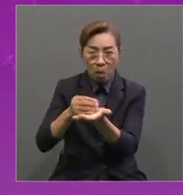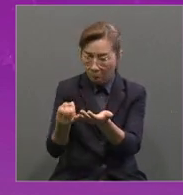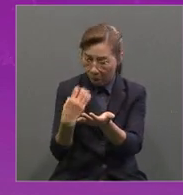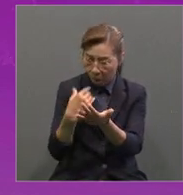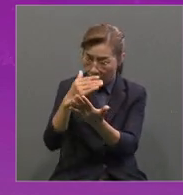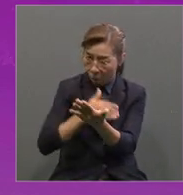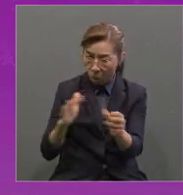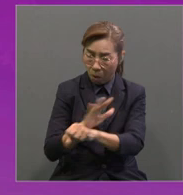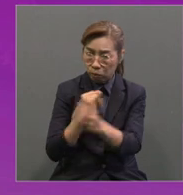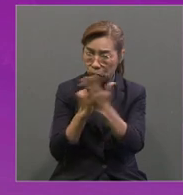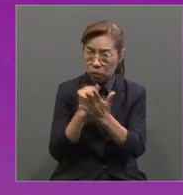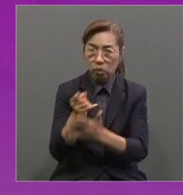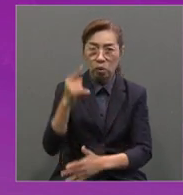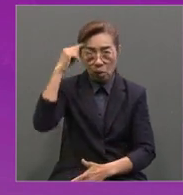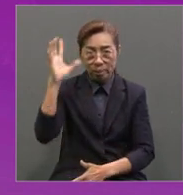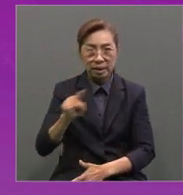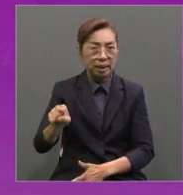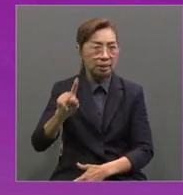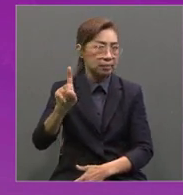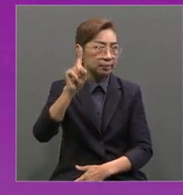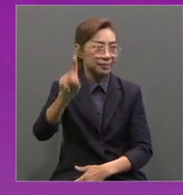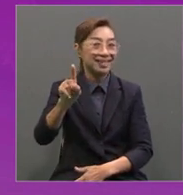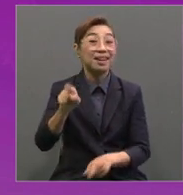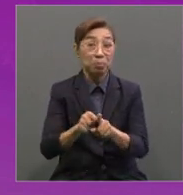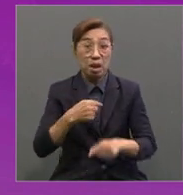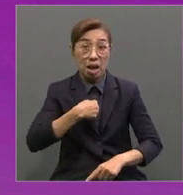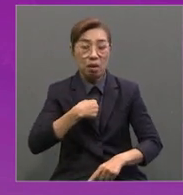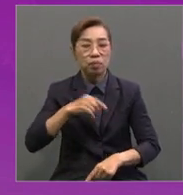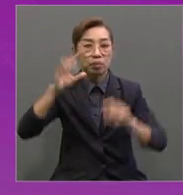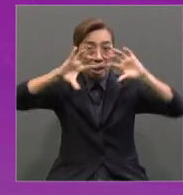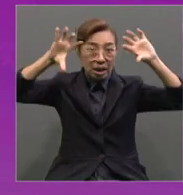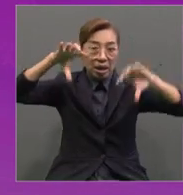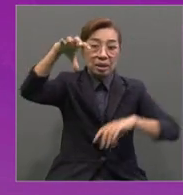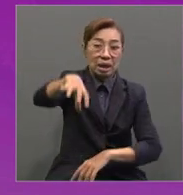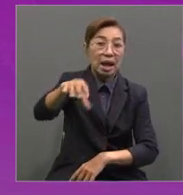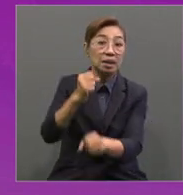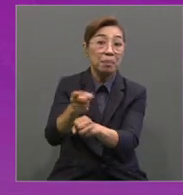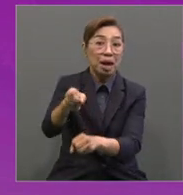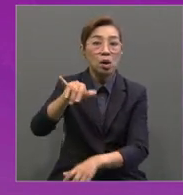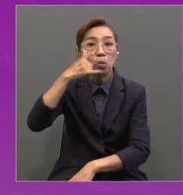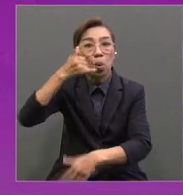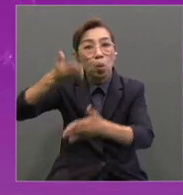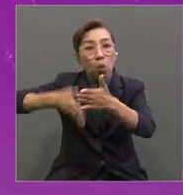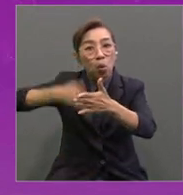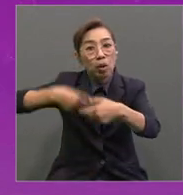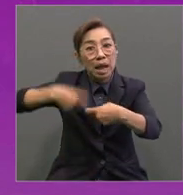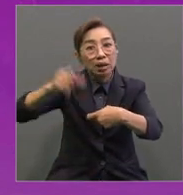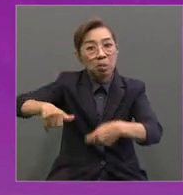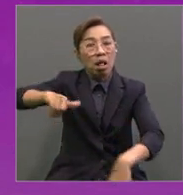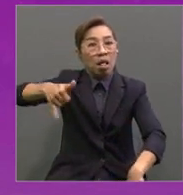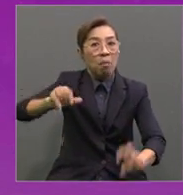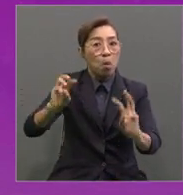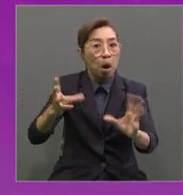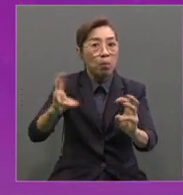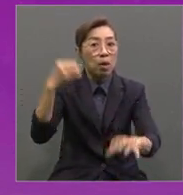ของเราฮะอือย่างเราอย่างเงี้ยถ้าจะโทรติดต่อหน่วยงานราชการคุณผู้ชมโทรยากมั้ยล่ะยากสิเออและการที่